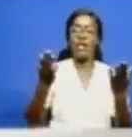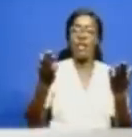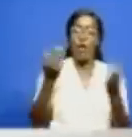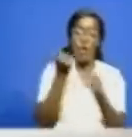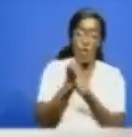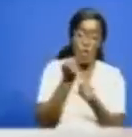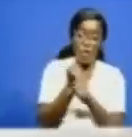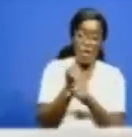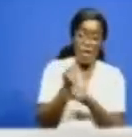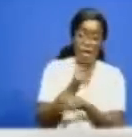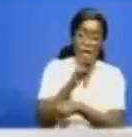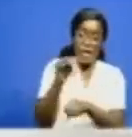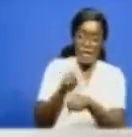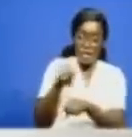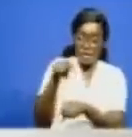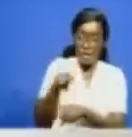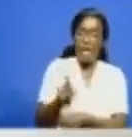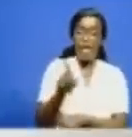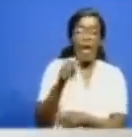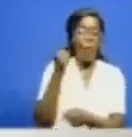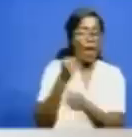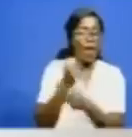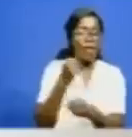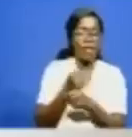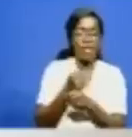kufanyia taifa lake kazi,